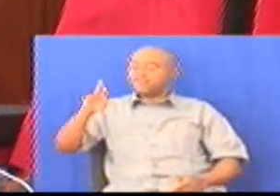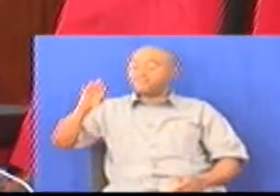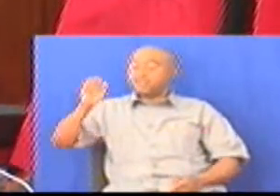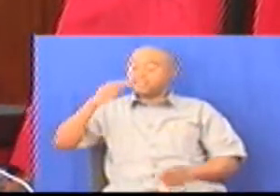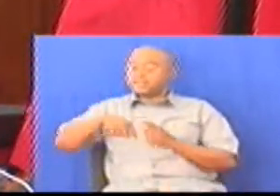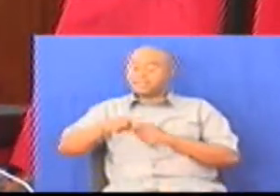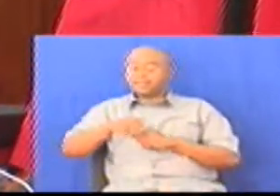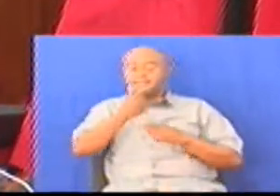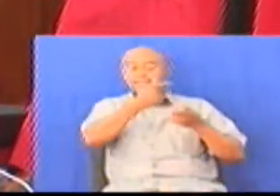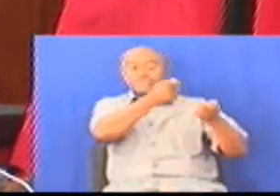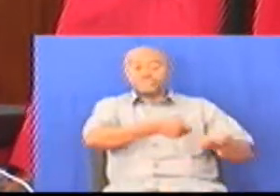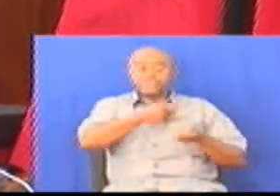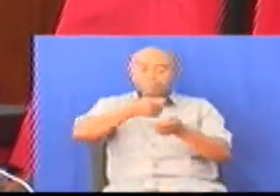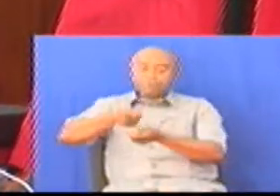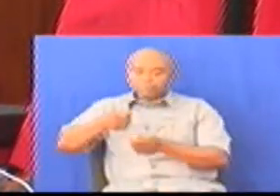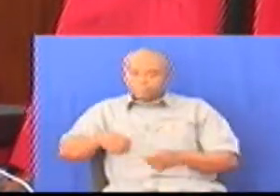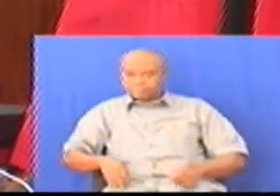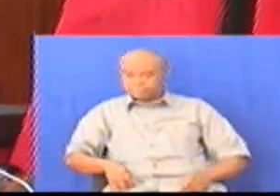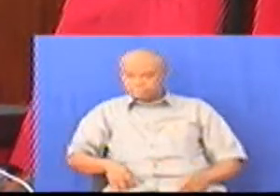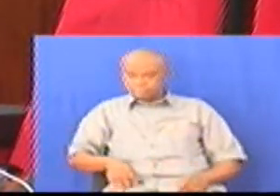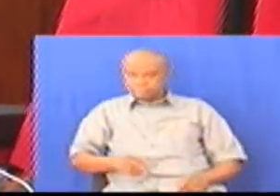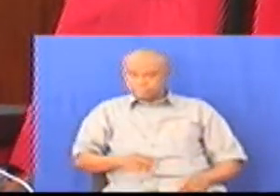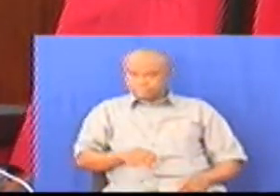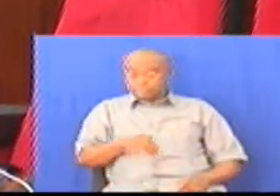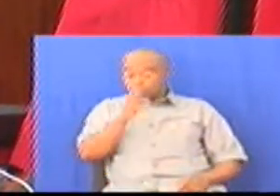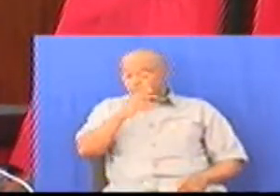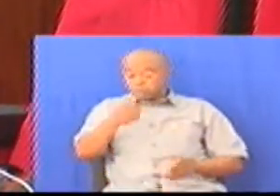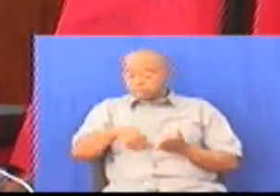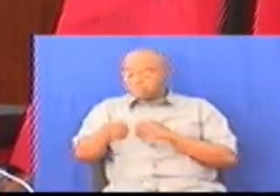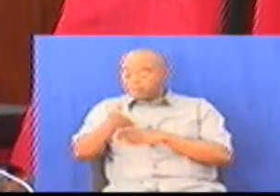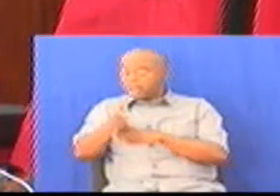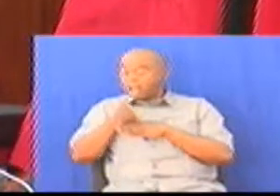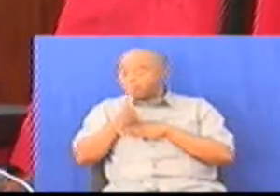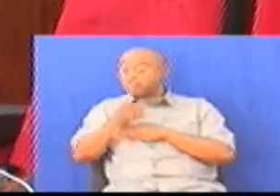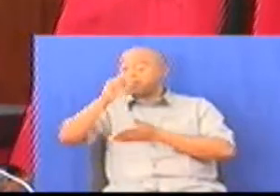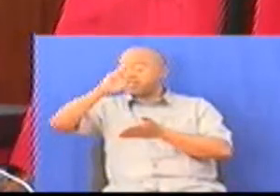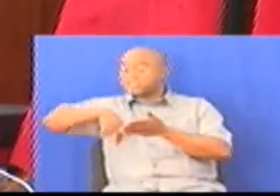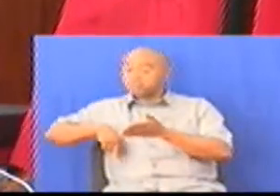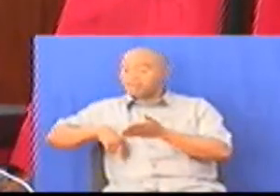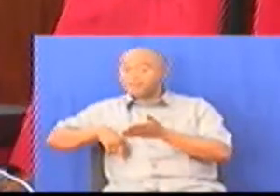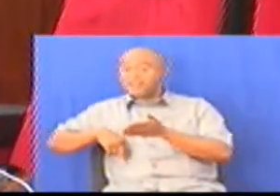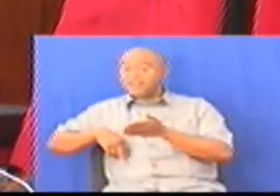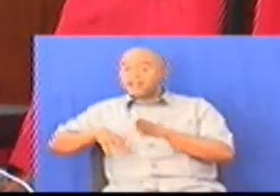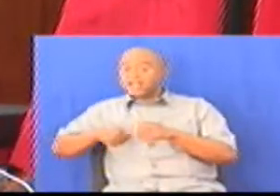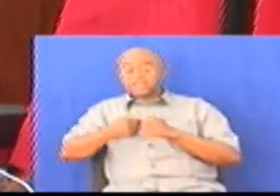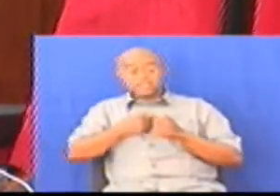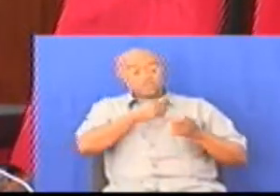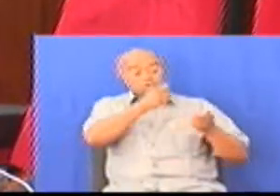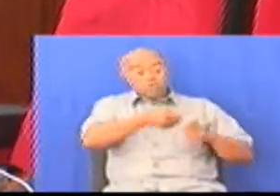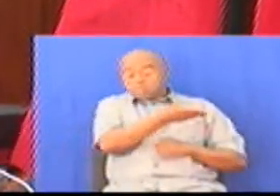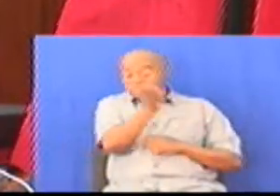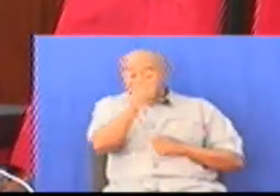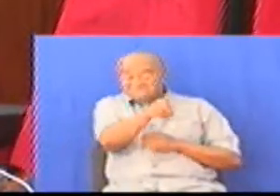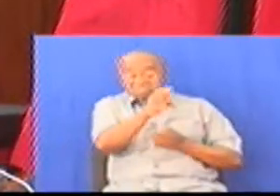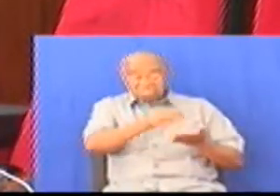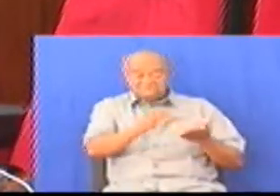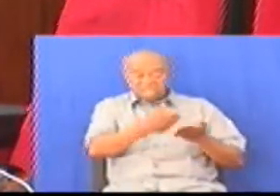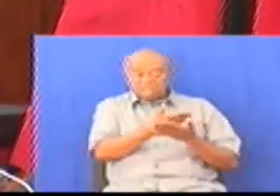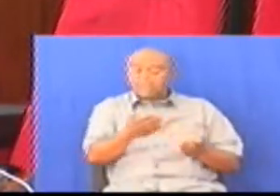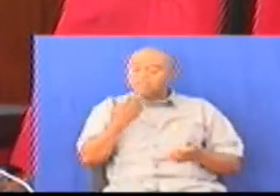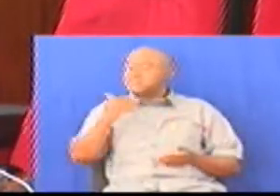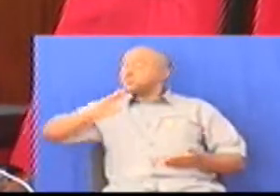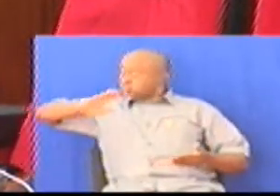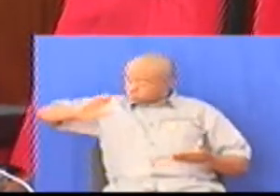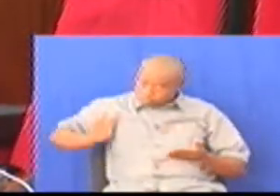ambayo tunalipa kwa eka. Wanaolipa ni wale makampuni tu ambayo yamesajiliwa, lakini kwa wakulima wengine haipo. Kwa hiyo wangeondoa hiyo,